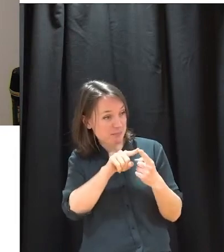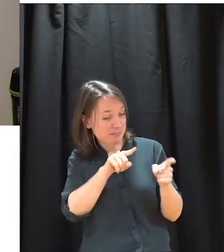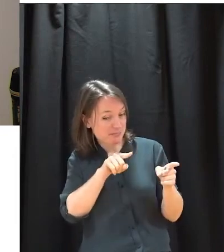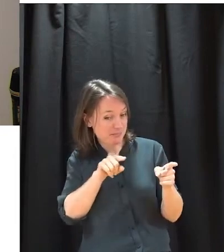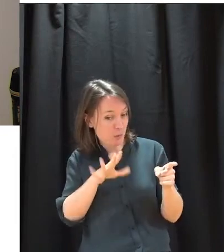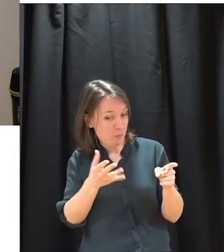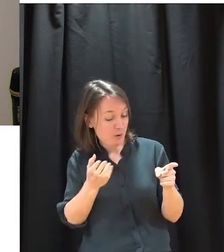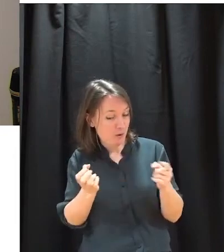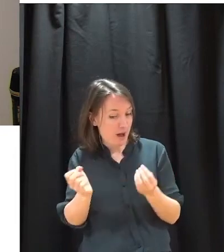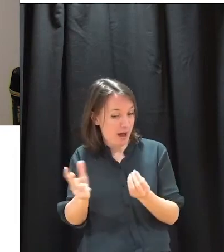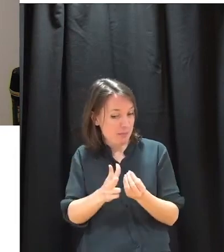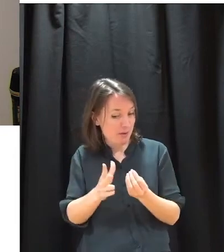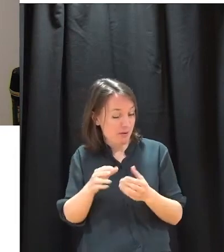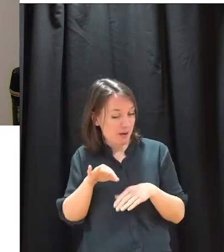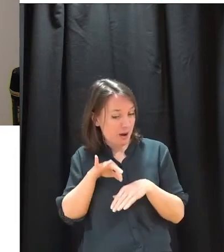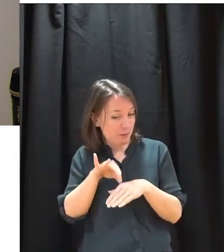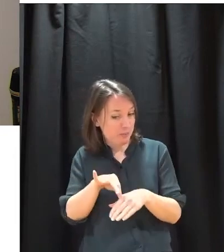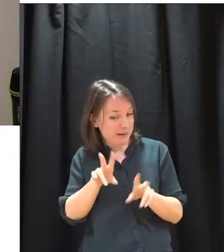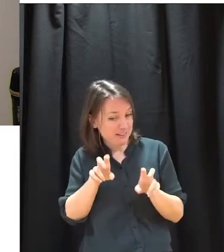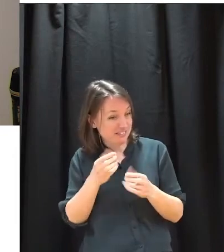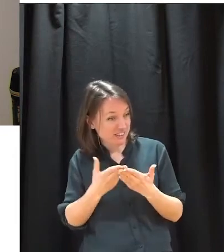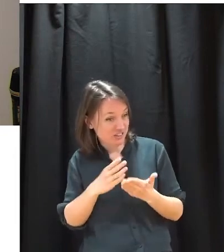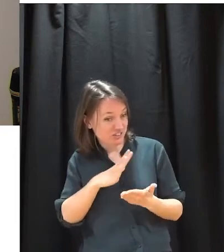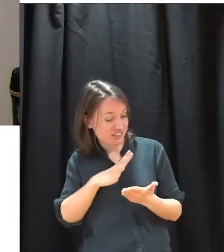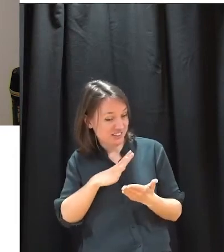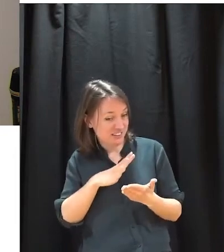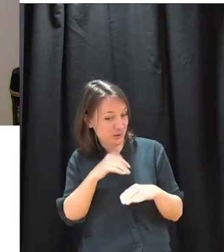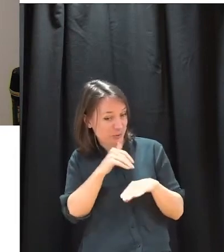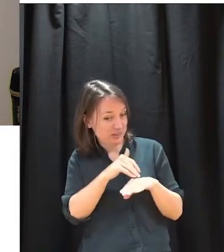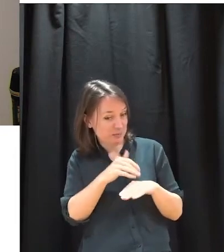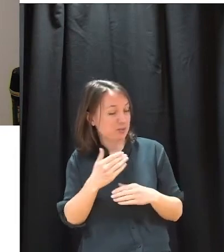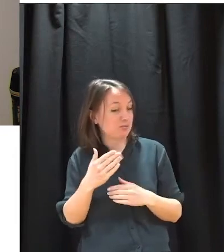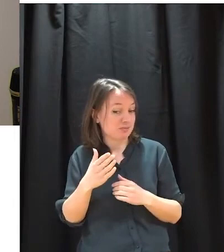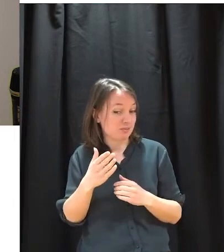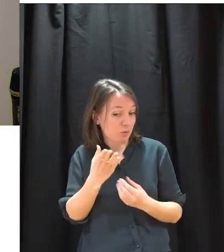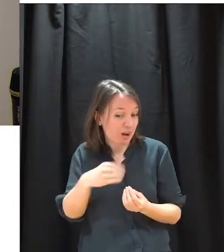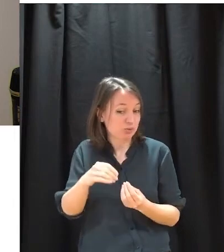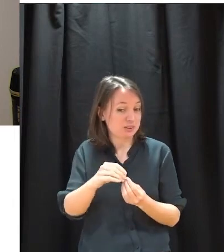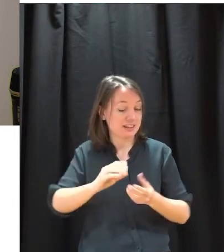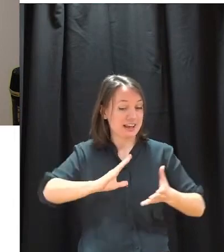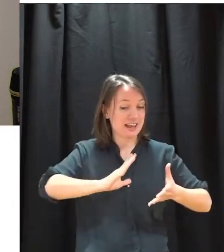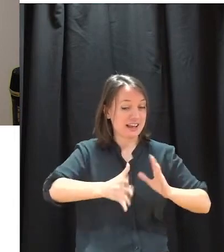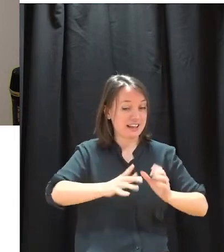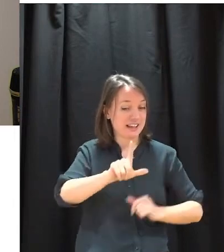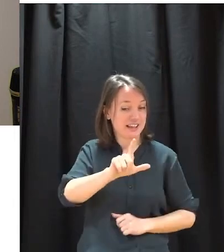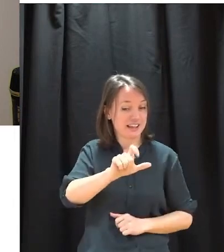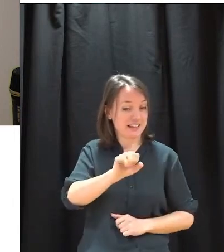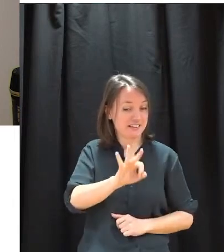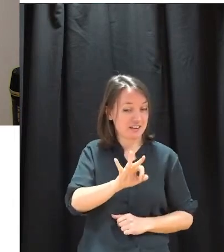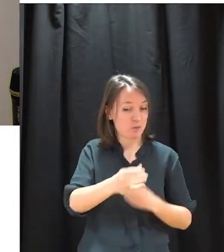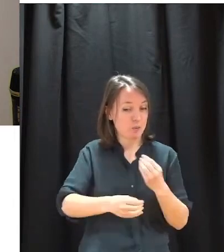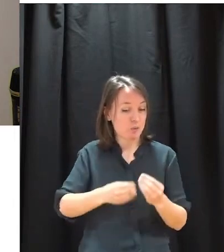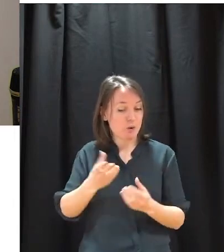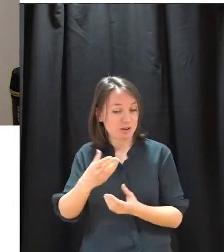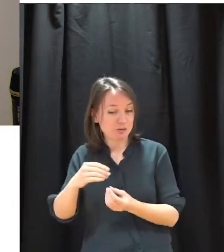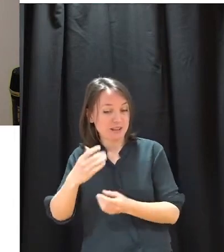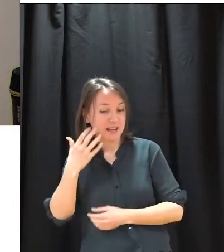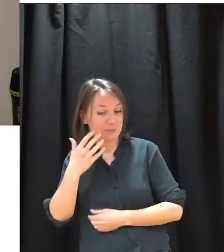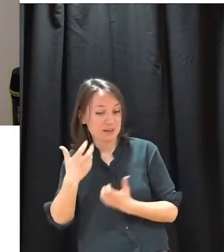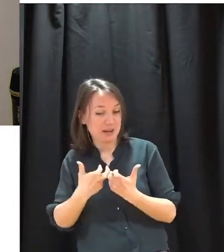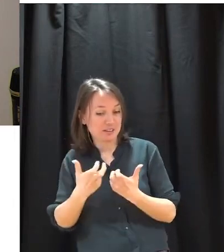l'accompagnement de l'implant par soit la LPC, soit la LSF, etc., etc.